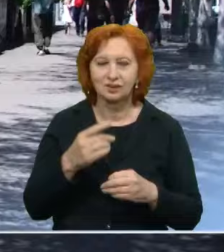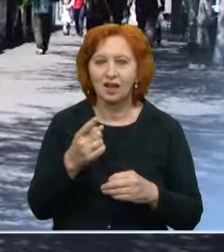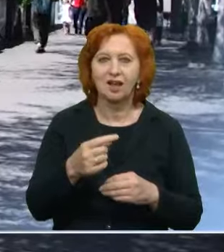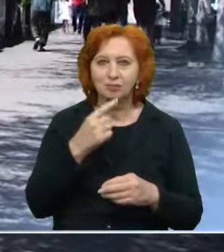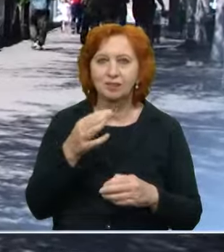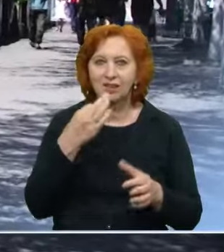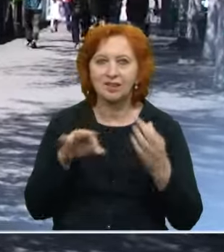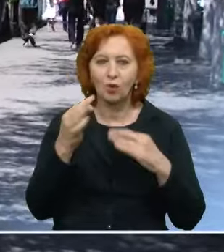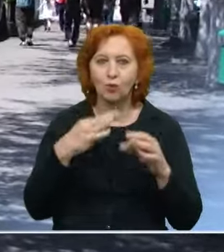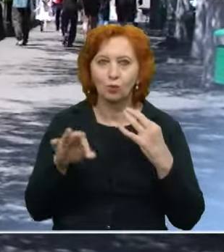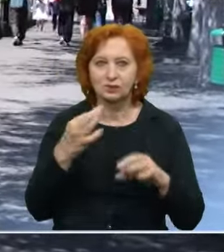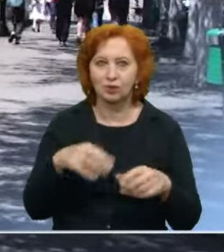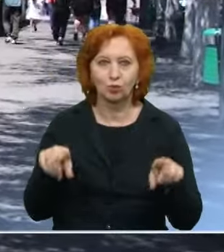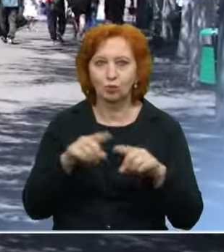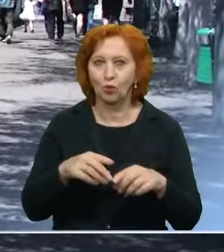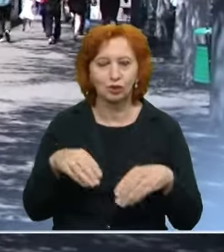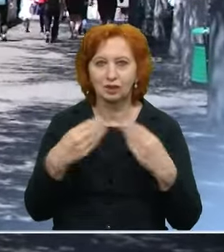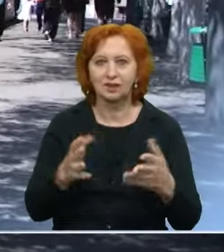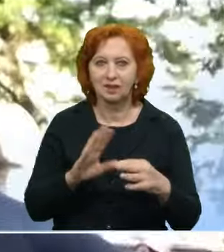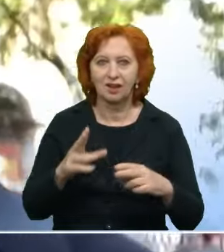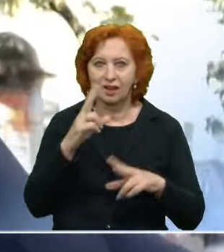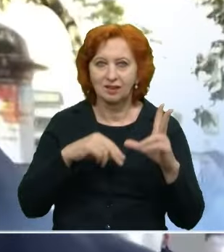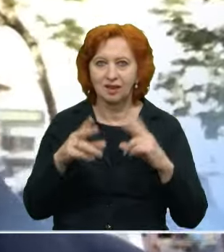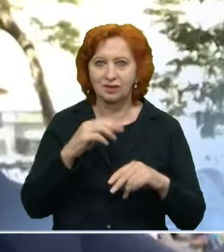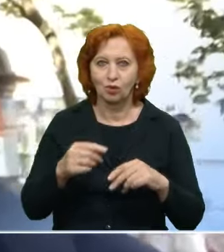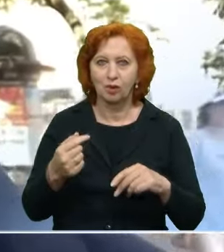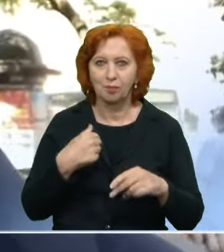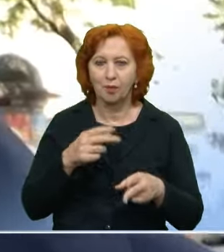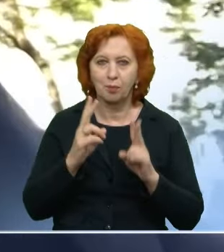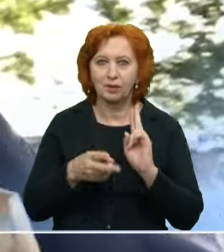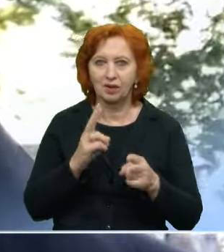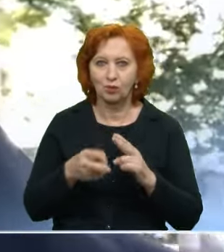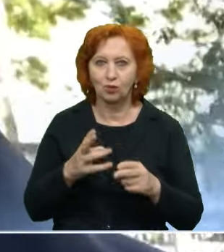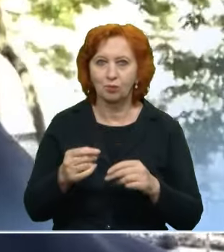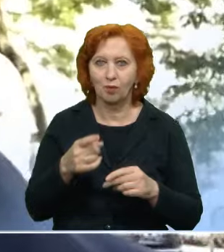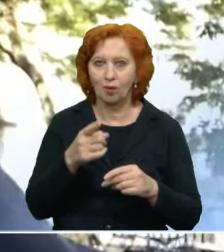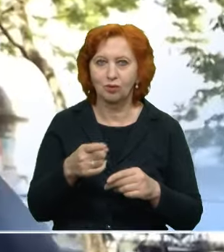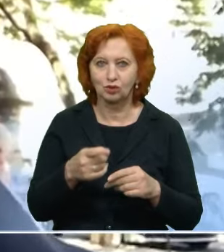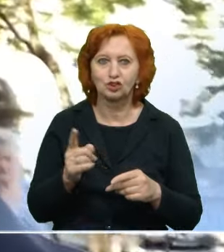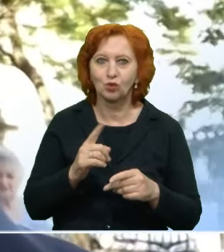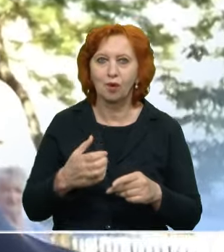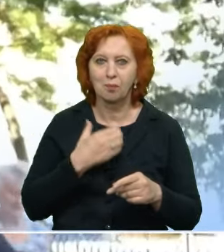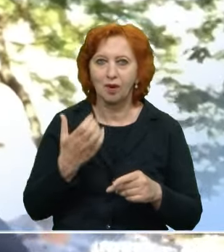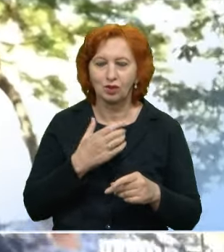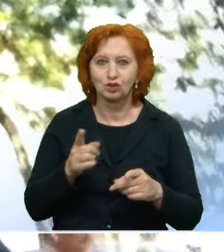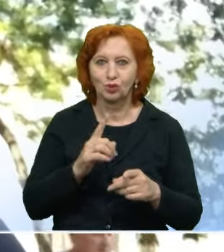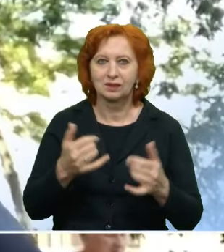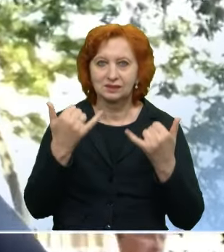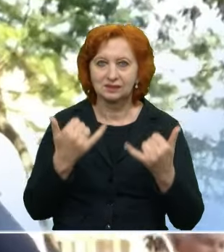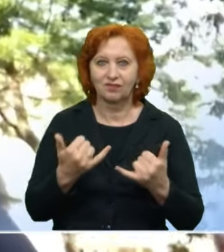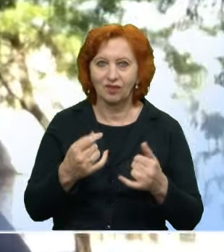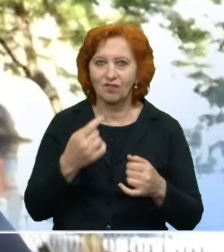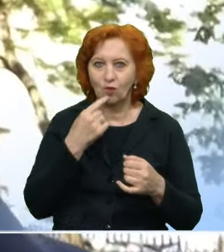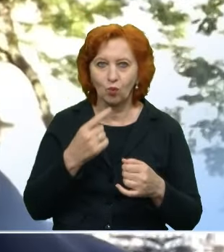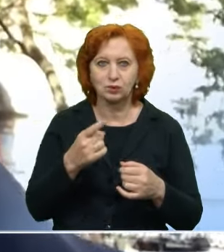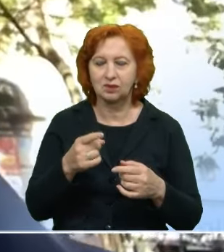Дегустация в одной из точек тоже не оправдала надежд. Мне приготовили шаурму, и хоть повар уверял, что продукты сегодняшние, на вкус они,